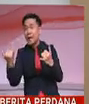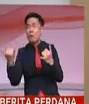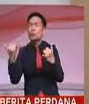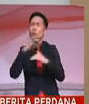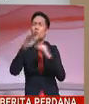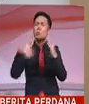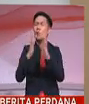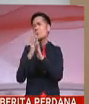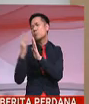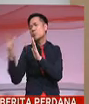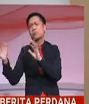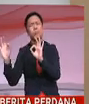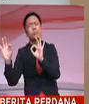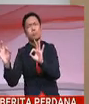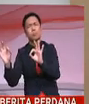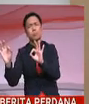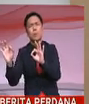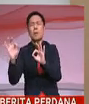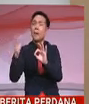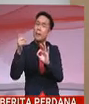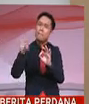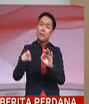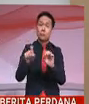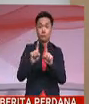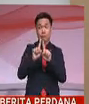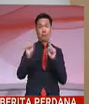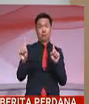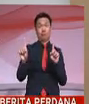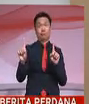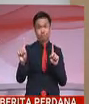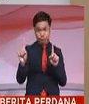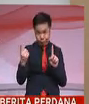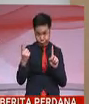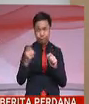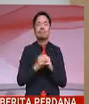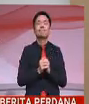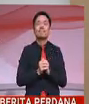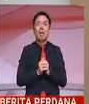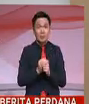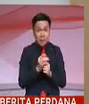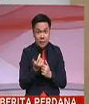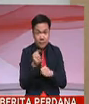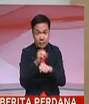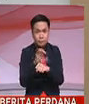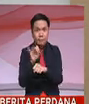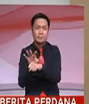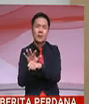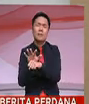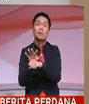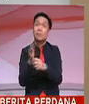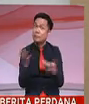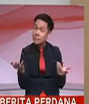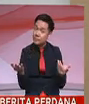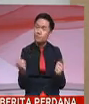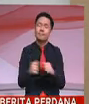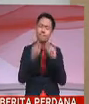sekatan telah ni, tapi perlu ada penjarakan sosial. Jadi untuk usahawan, kita selalu nasihatkan anda perlu buat